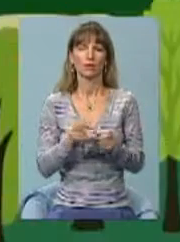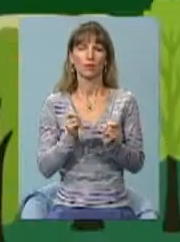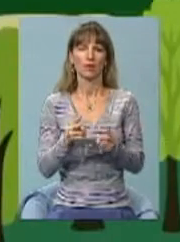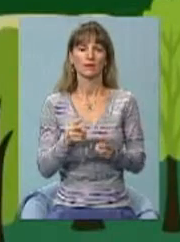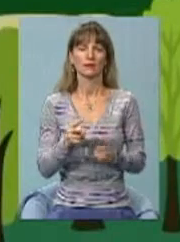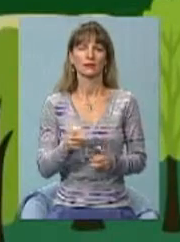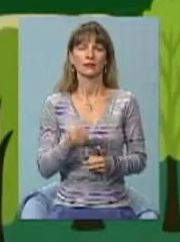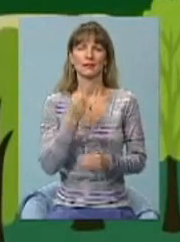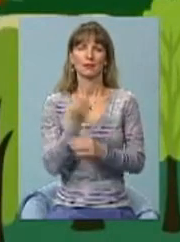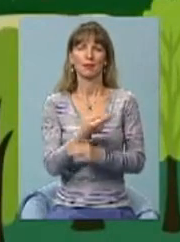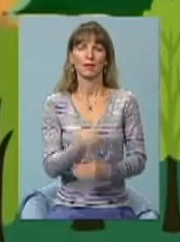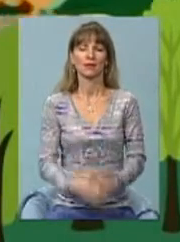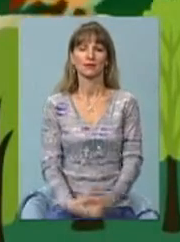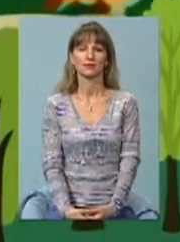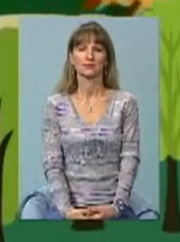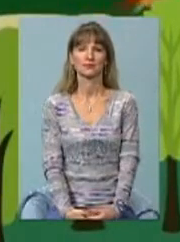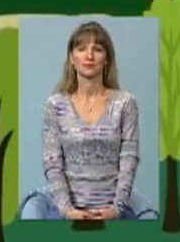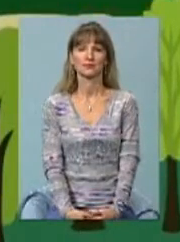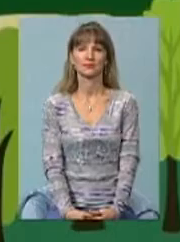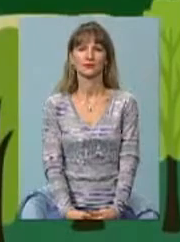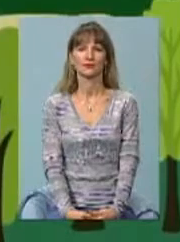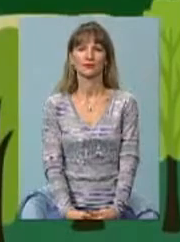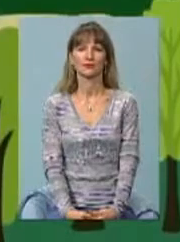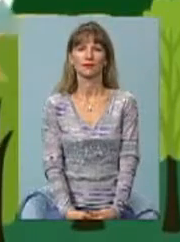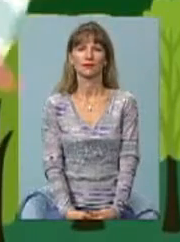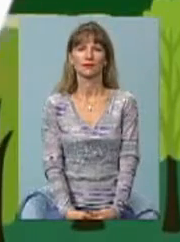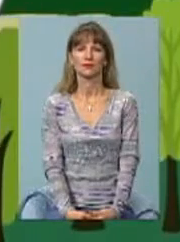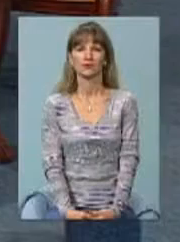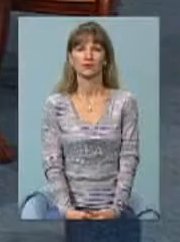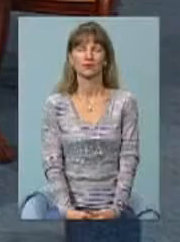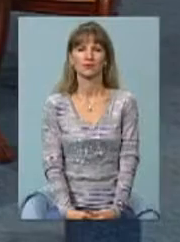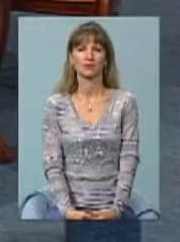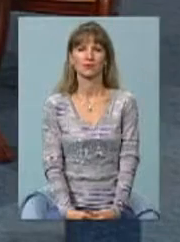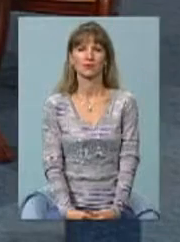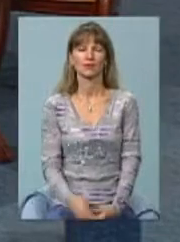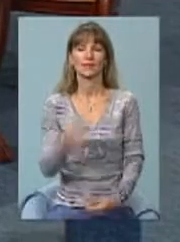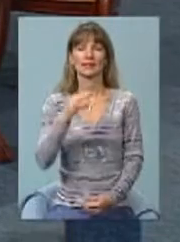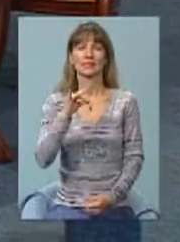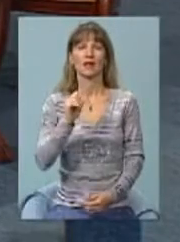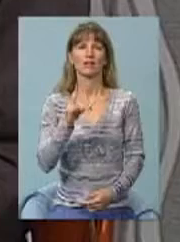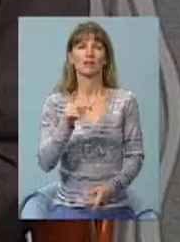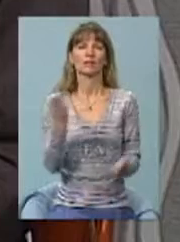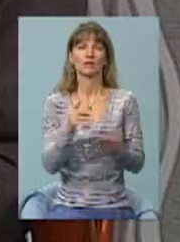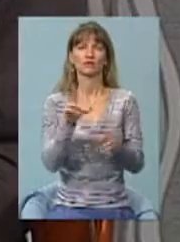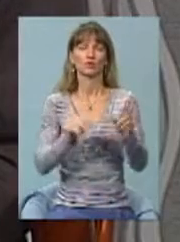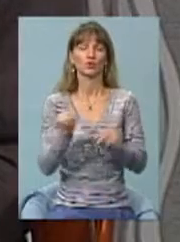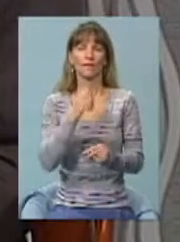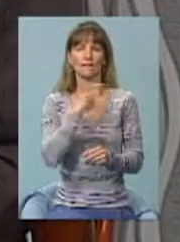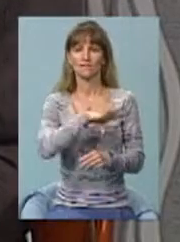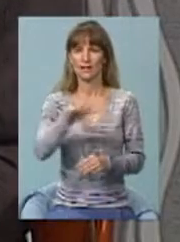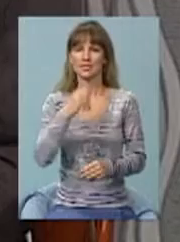– Дианко, як ти взагалі вважаєш, чи всі